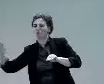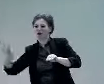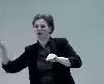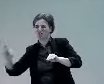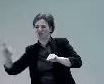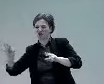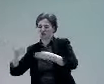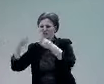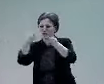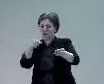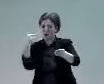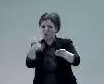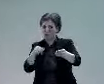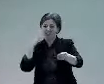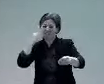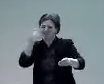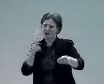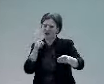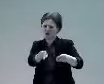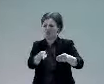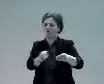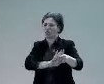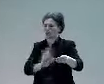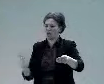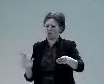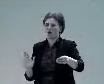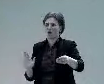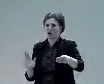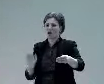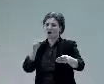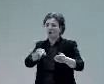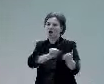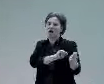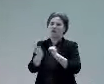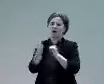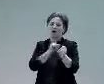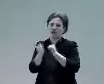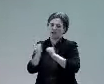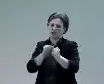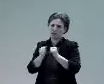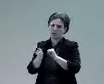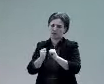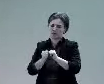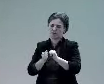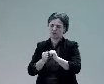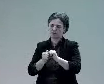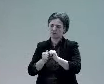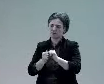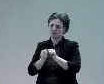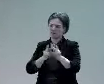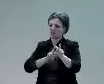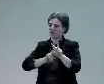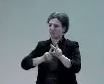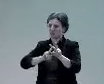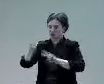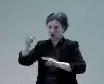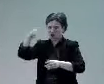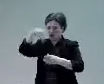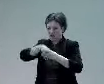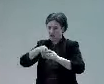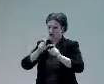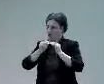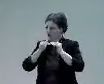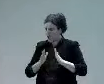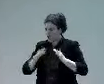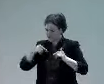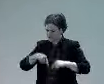0,005%. È una vergogna! E questa è una grande battaglia, è un terreno di scontro con i nazionalisti anche di casa nostra. Ce lo